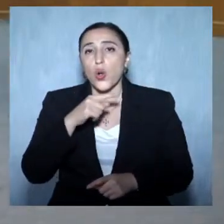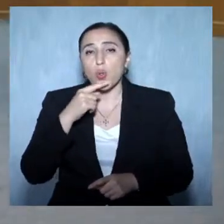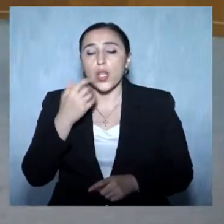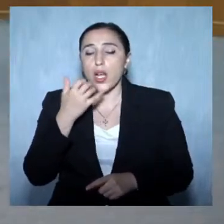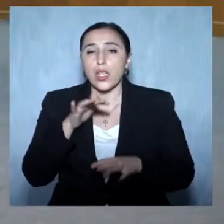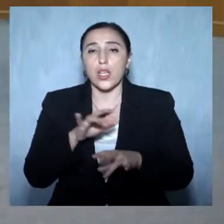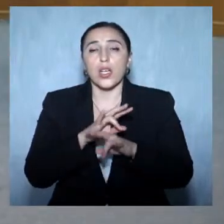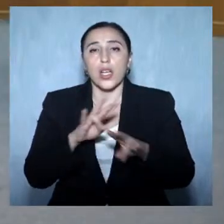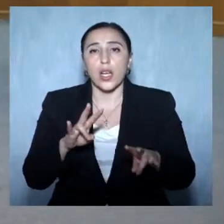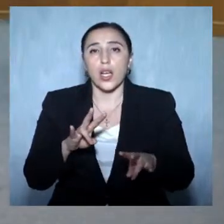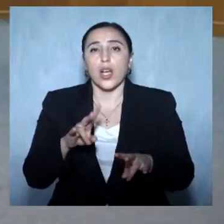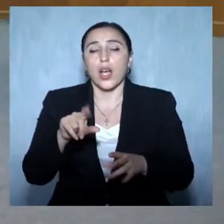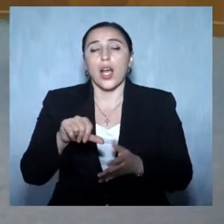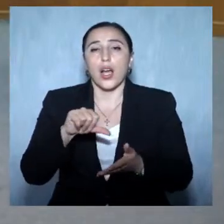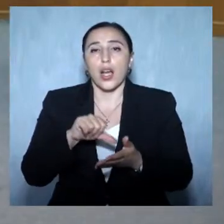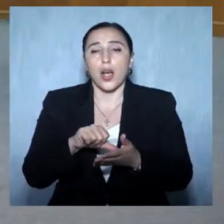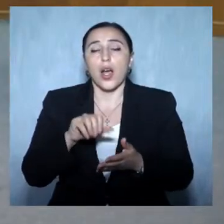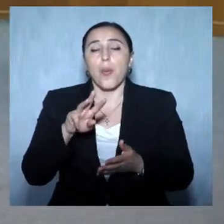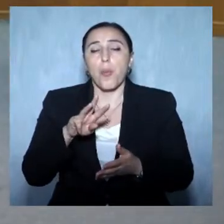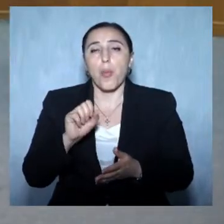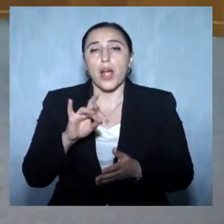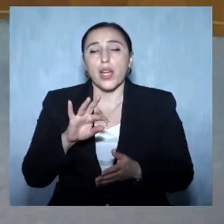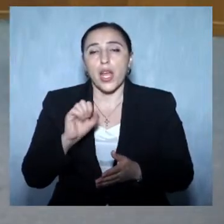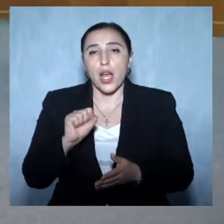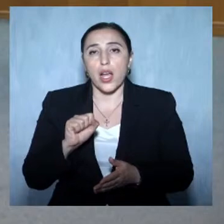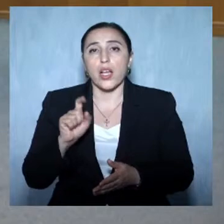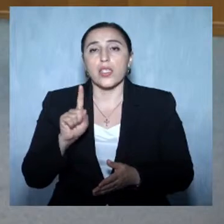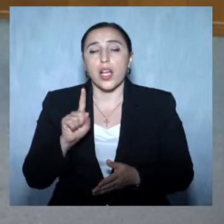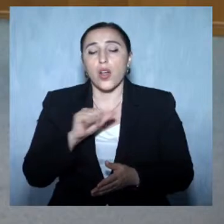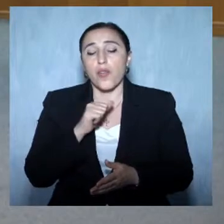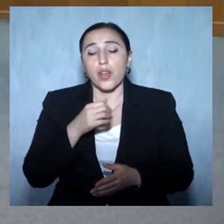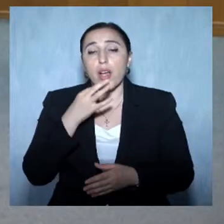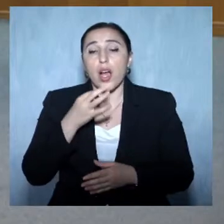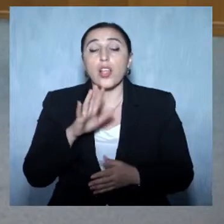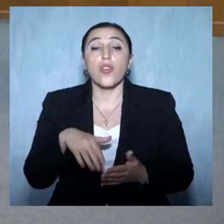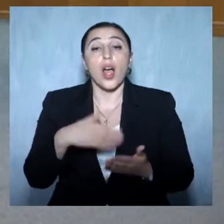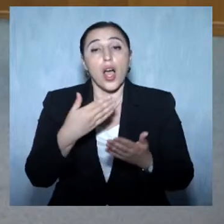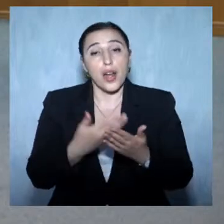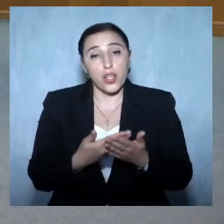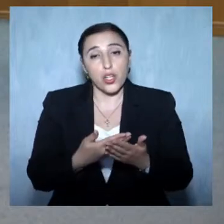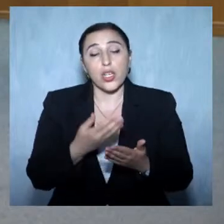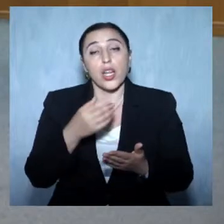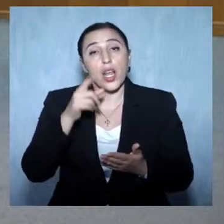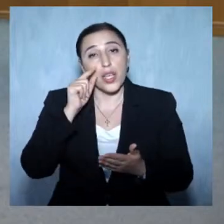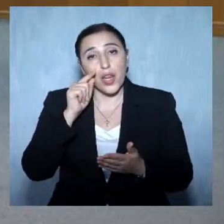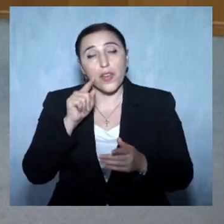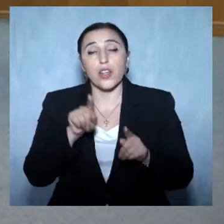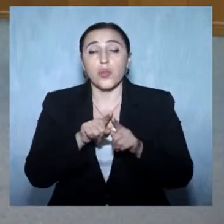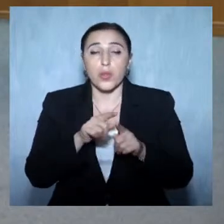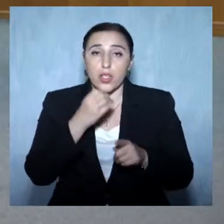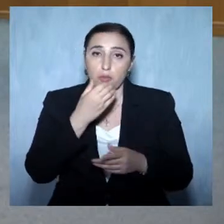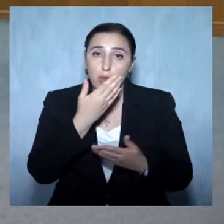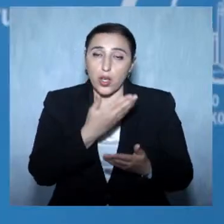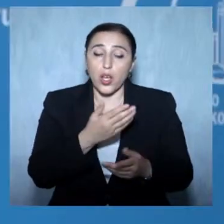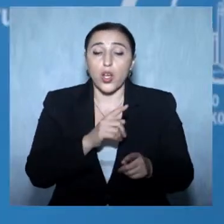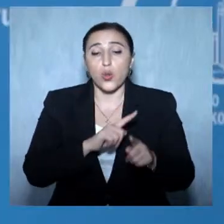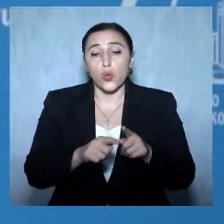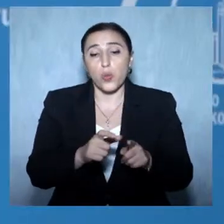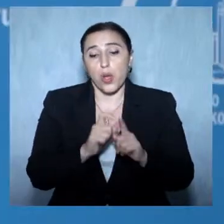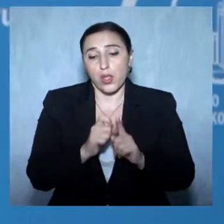նախարայության խոսնակ Մարիազախարովայի, Հուսաստանը առաջարգները պոխանցել երևանին ու բակվին այժմ սպասում են շուտապույտ